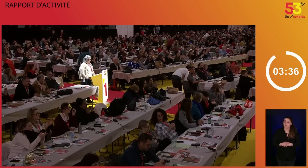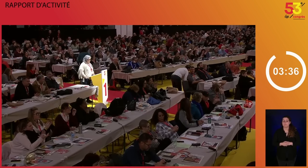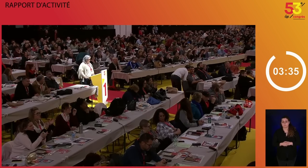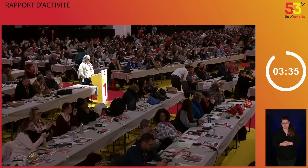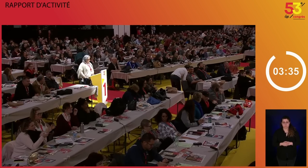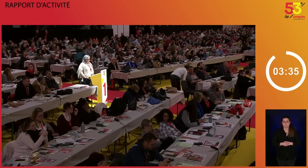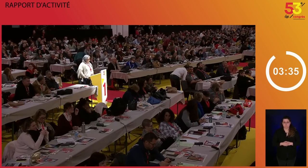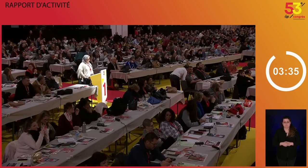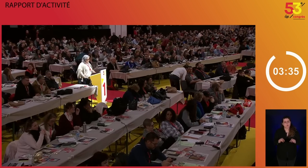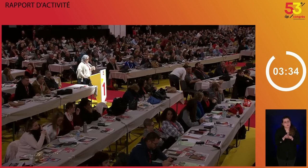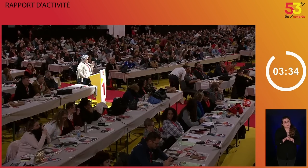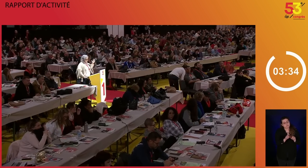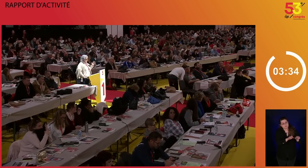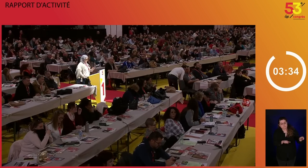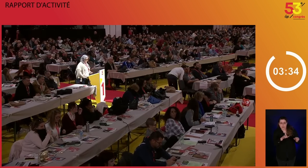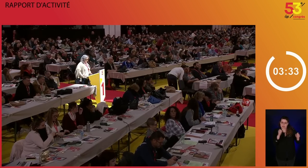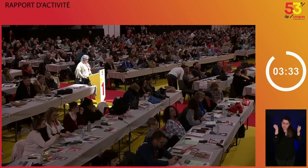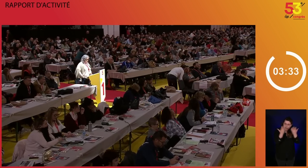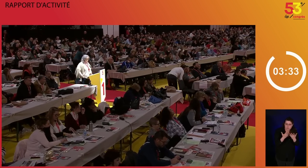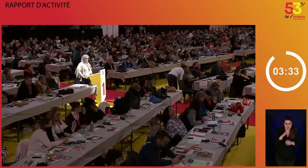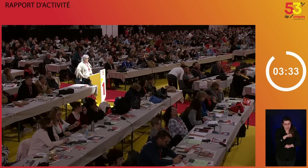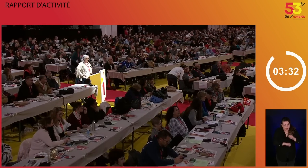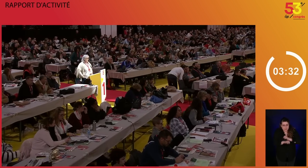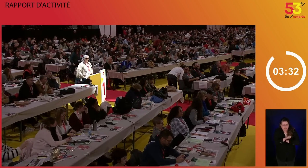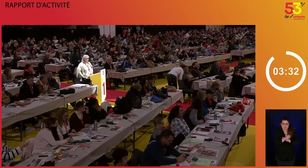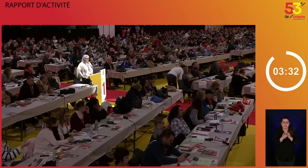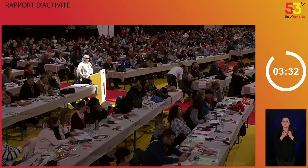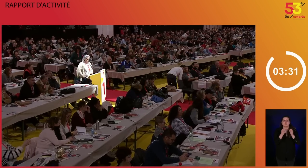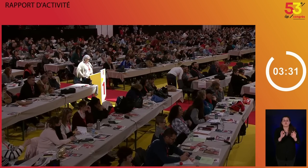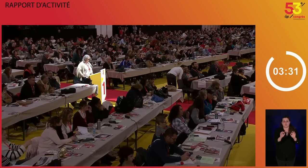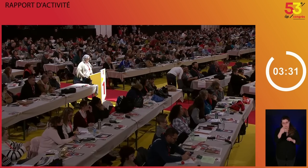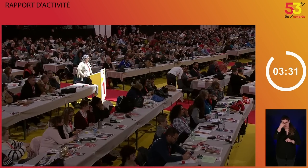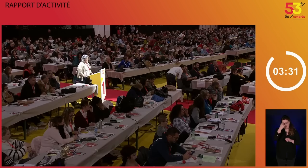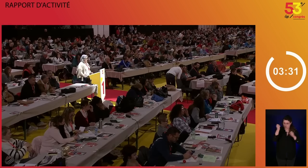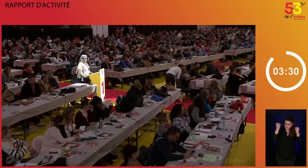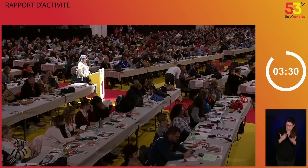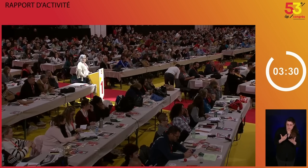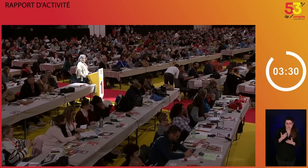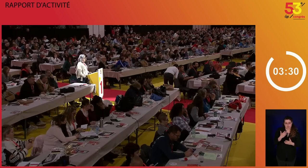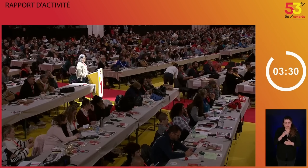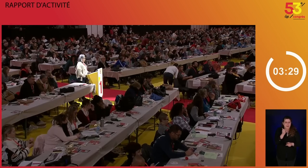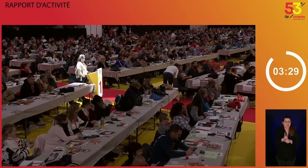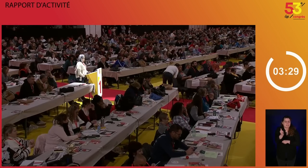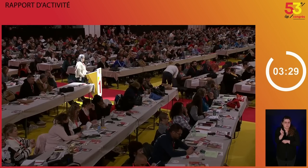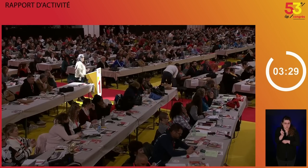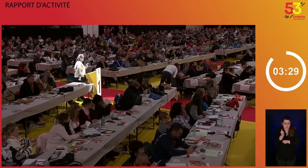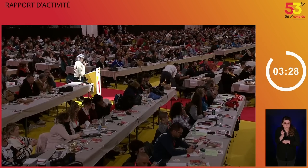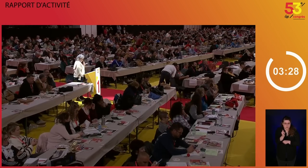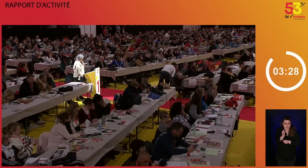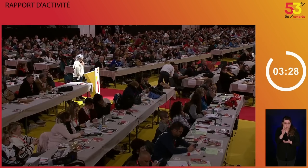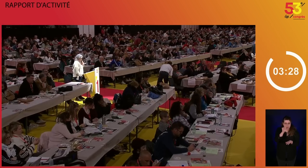Des cérémonies aussi ont eu lieu à divers endroits, mais notamment la cérémonie factice de